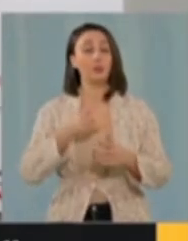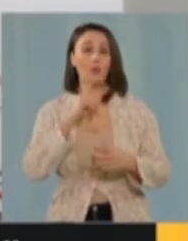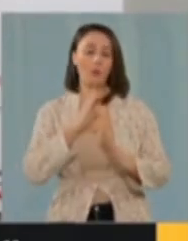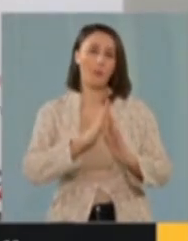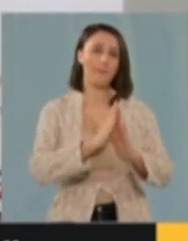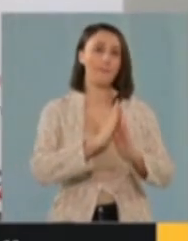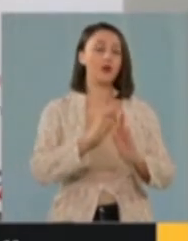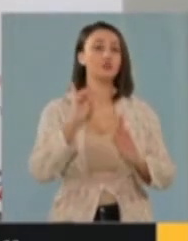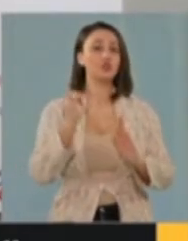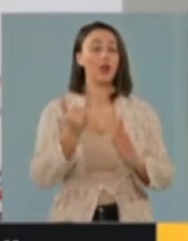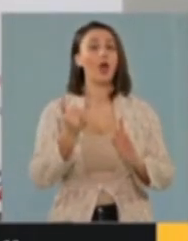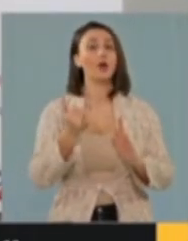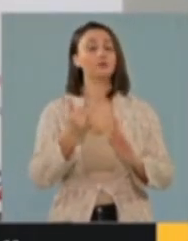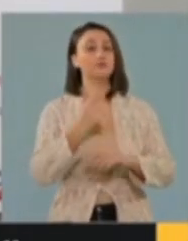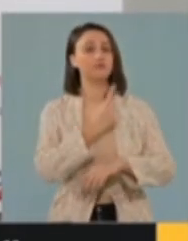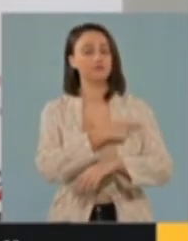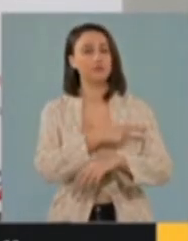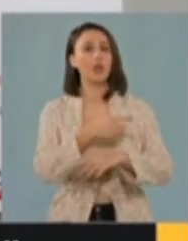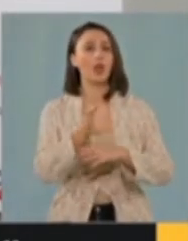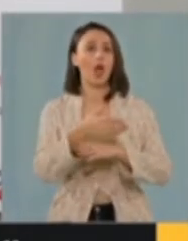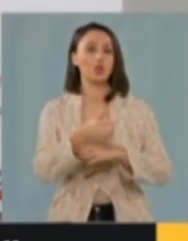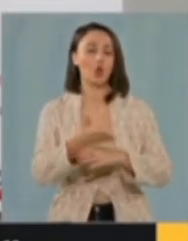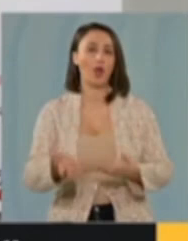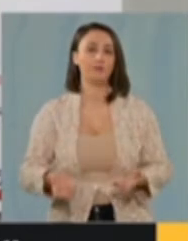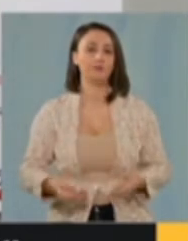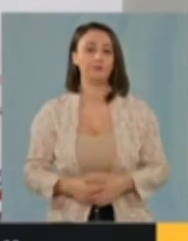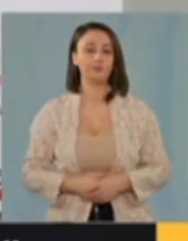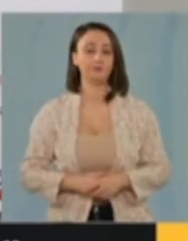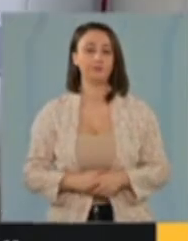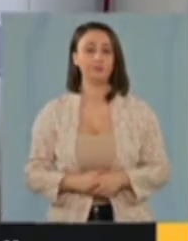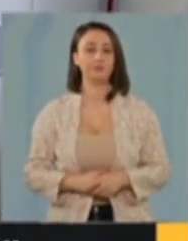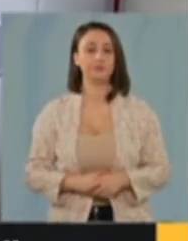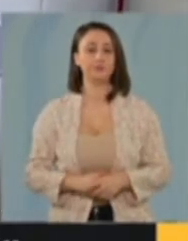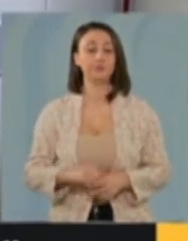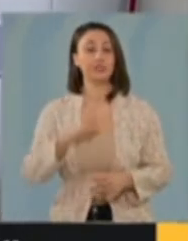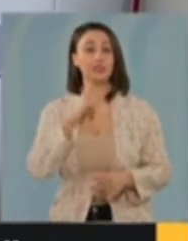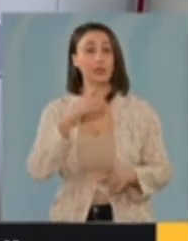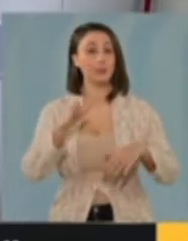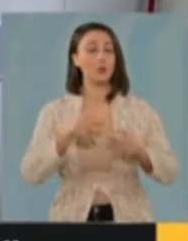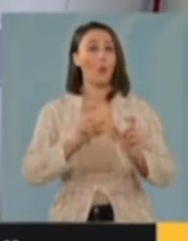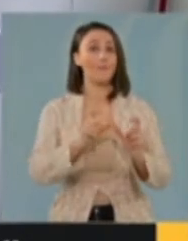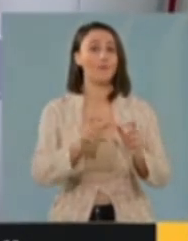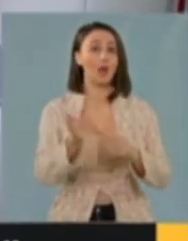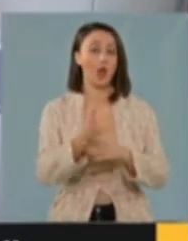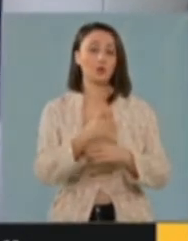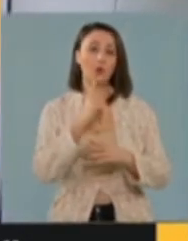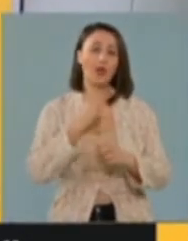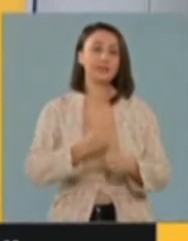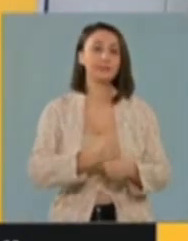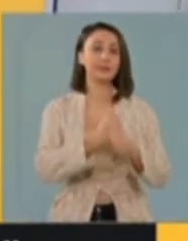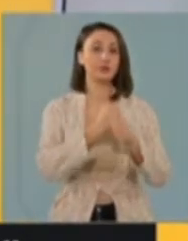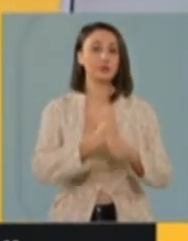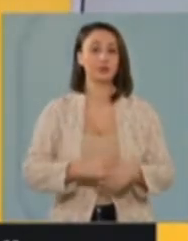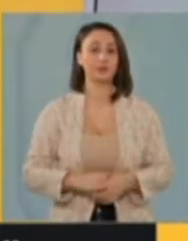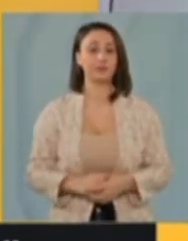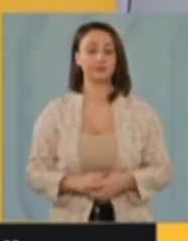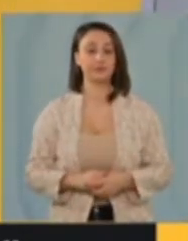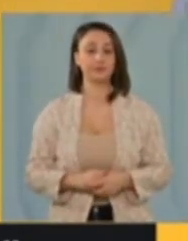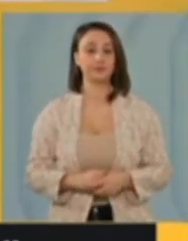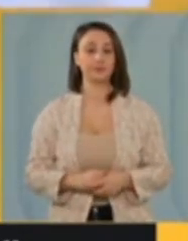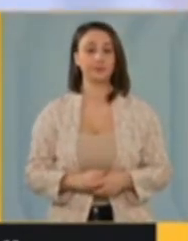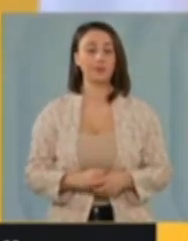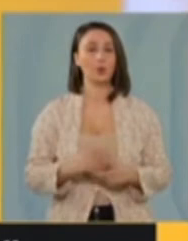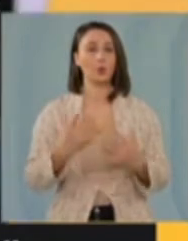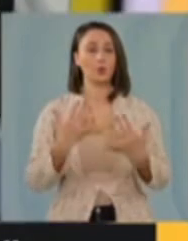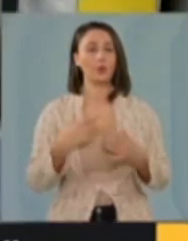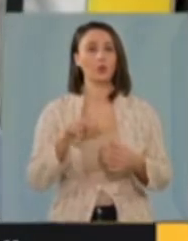și la ajutor național, cum am apelat și data în valul 4, când Ministerul Apărării Naționale ne-a sprijinit cu număr